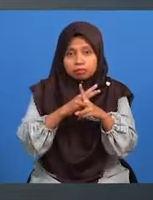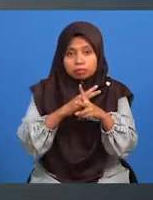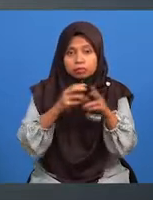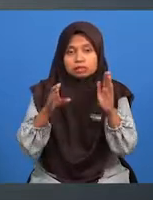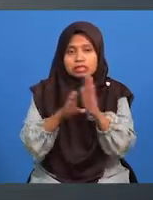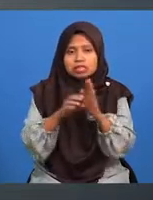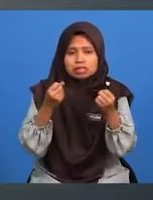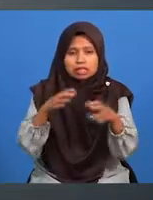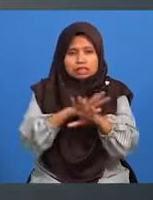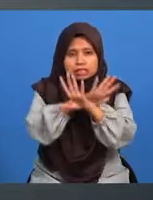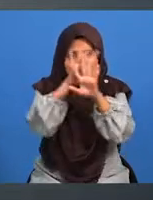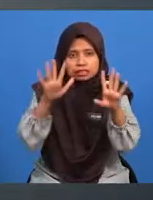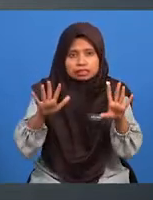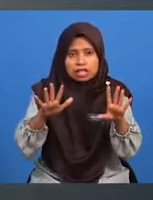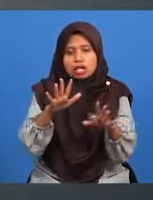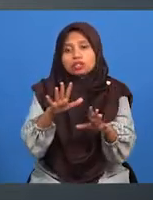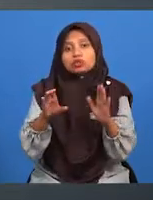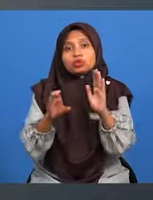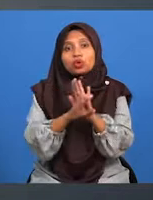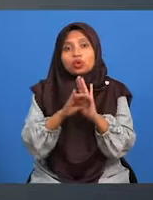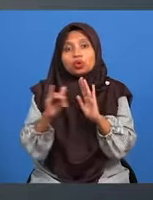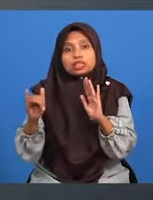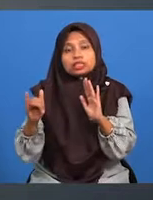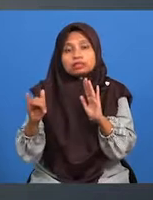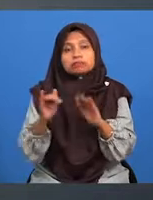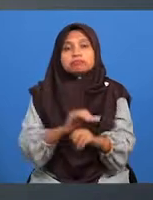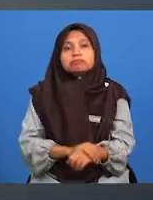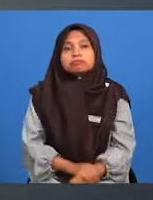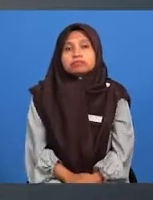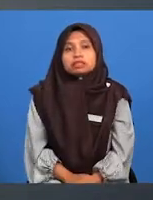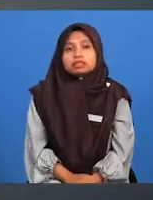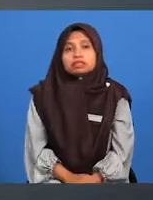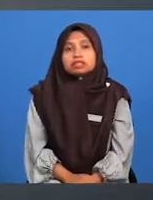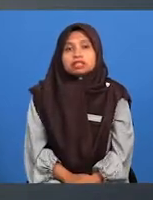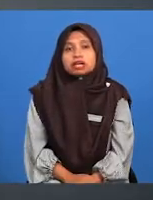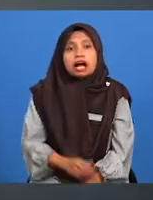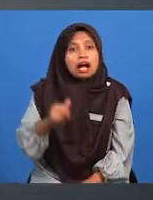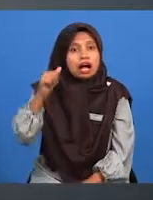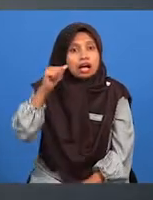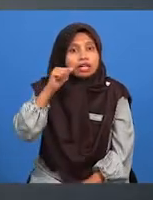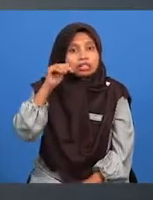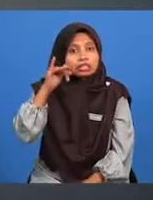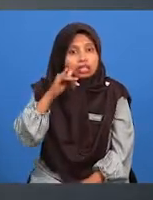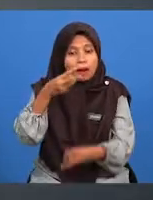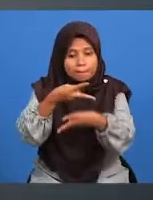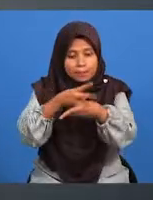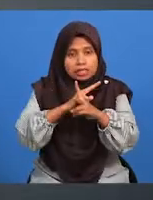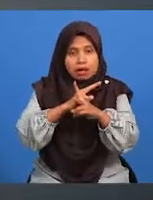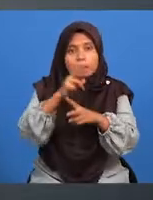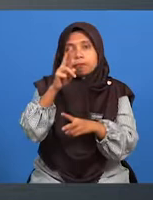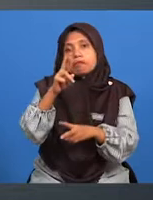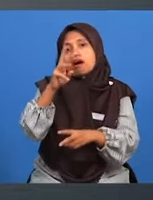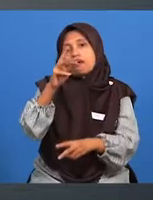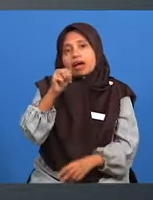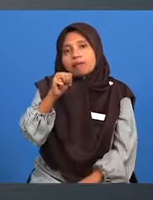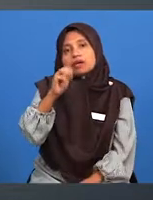jelas. Kita ambil contoh yang ustazah sebutkan tadi. Aisyah meminjam wang sebanyak